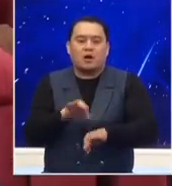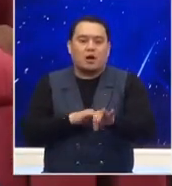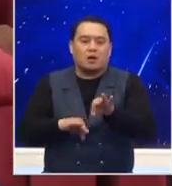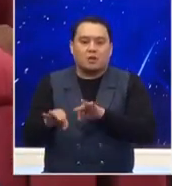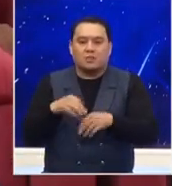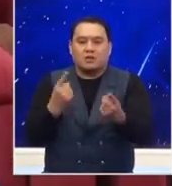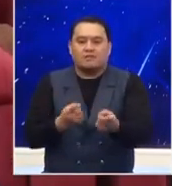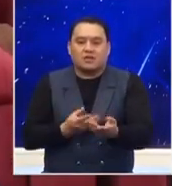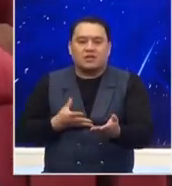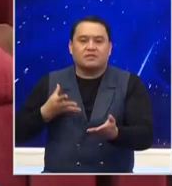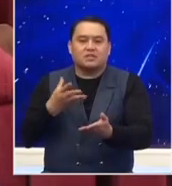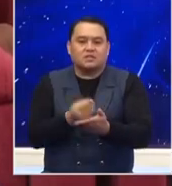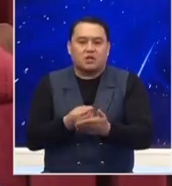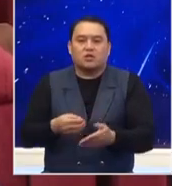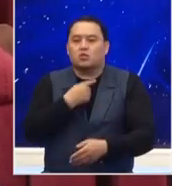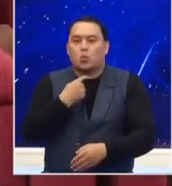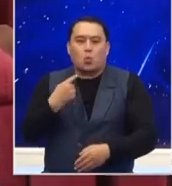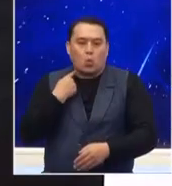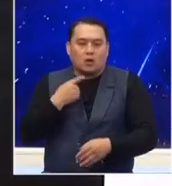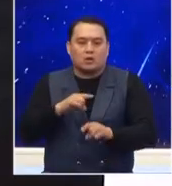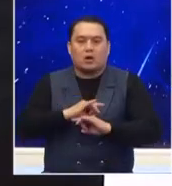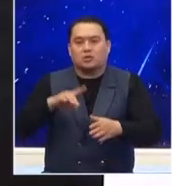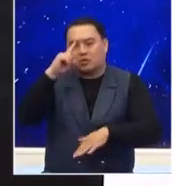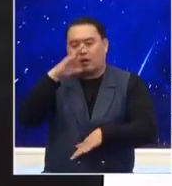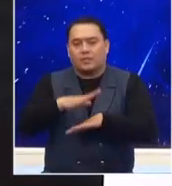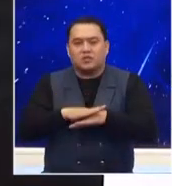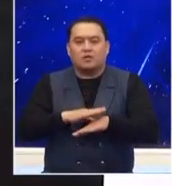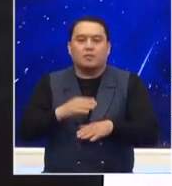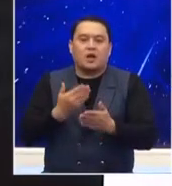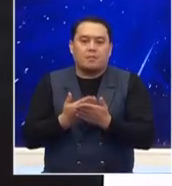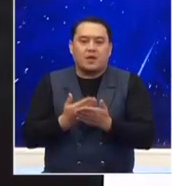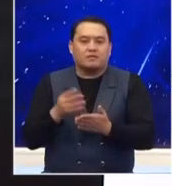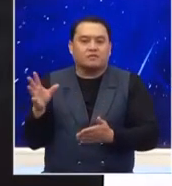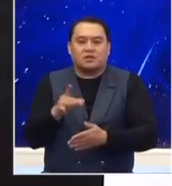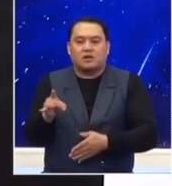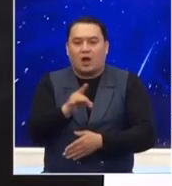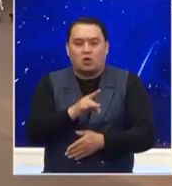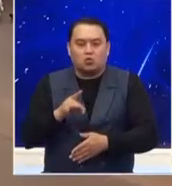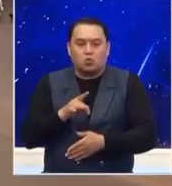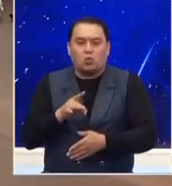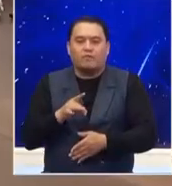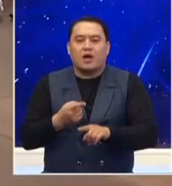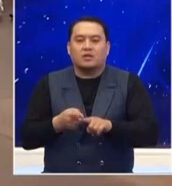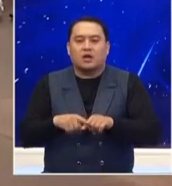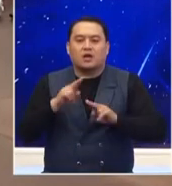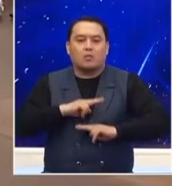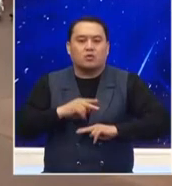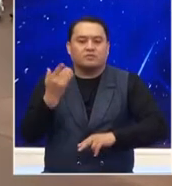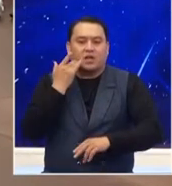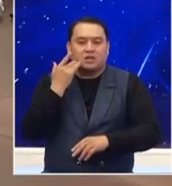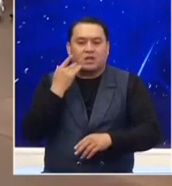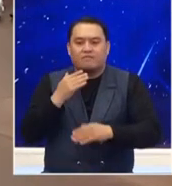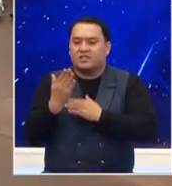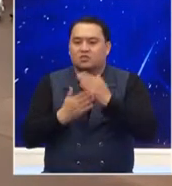по привлечению инвесторов. Областной центр подытожил аким Алматинской области. Пример для всех районов и городов ЖТСУ. И работа здесь должна проводиться